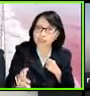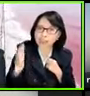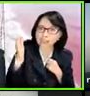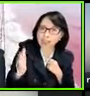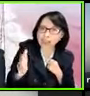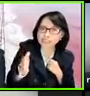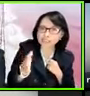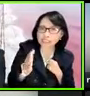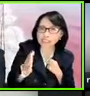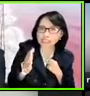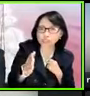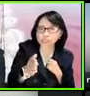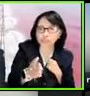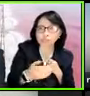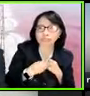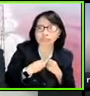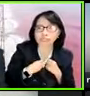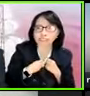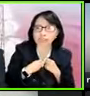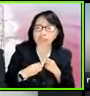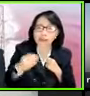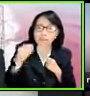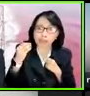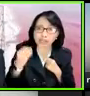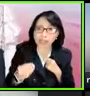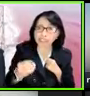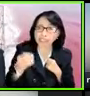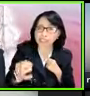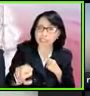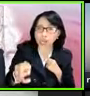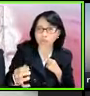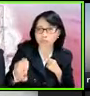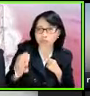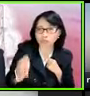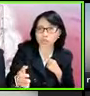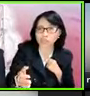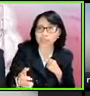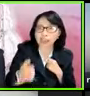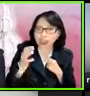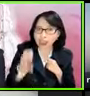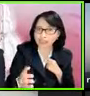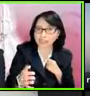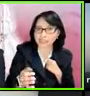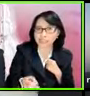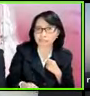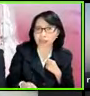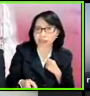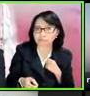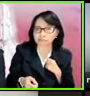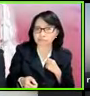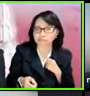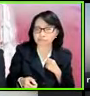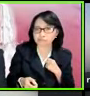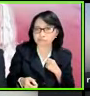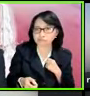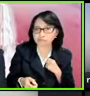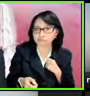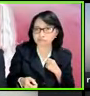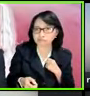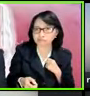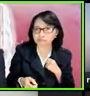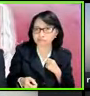meneruskan rahasia Kristus itu kepada kita maka kita itu harus melakukan hal yang sama